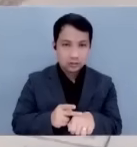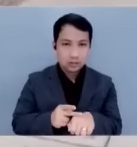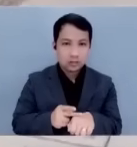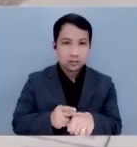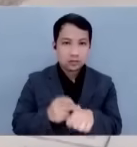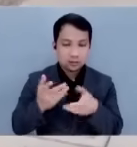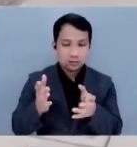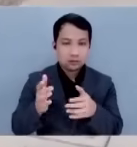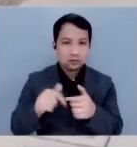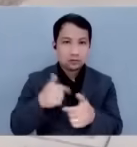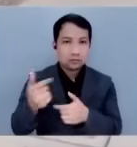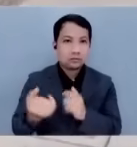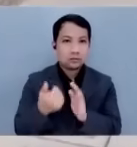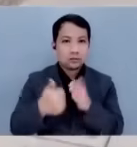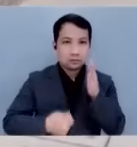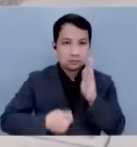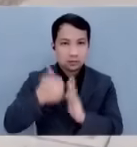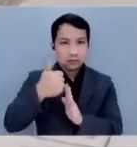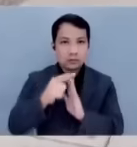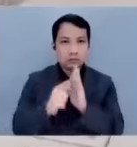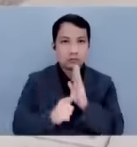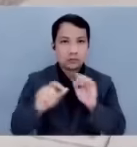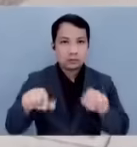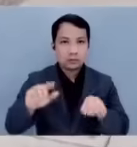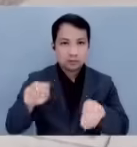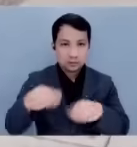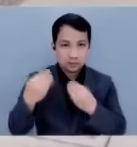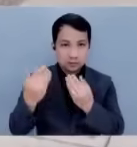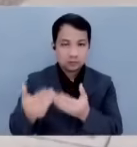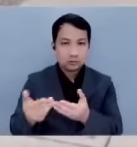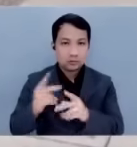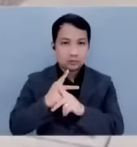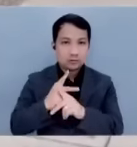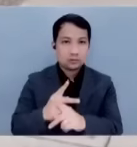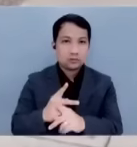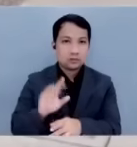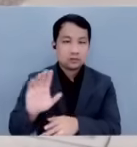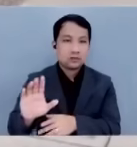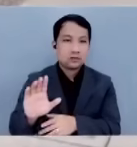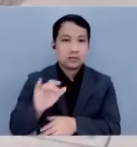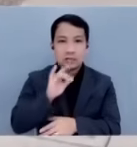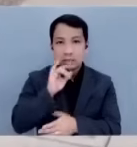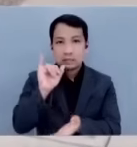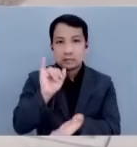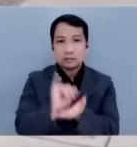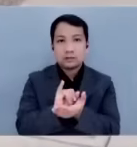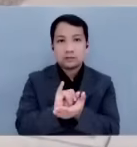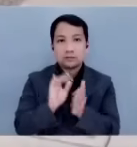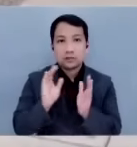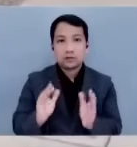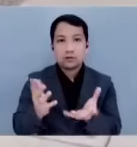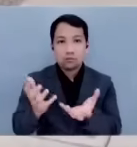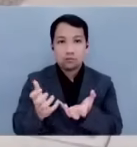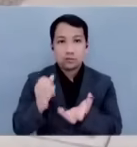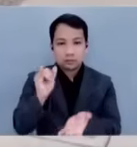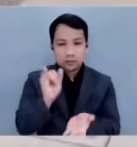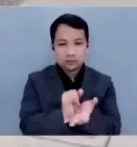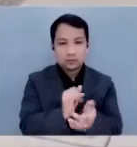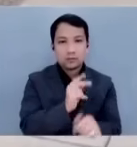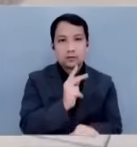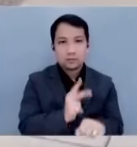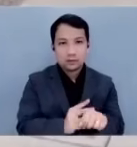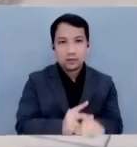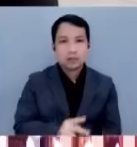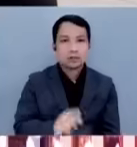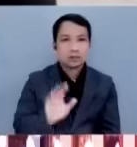pagpapasa ng ilang mga batas na makakapagbigay umano ng proteksyon sa ilang mga investors na interesadong mamuhunan sa Pilipinas.